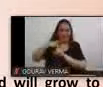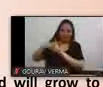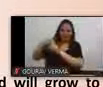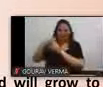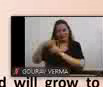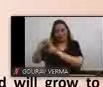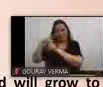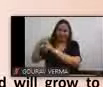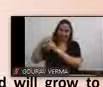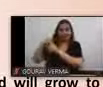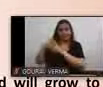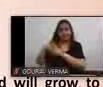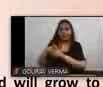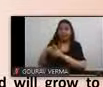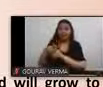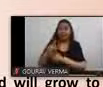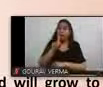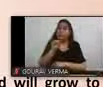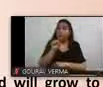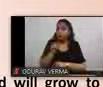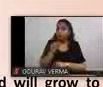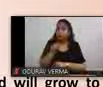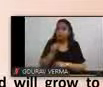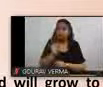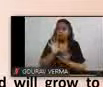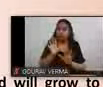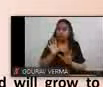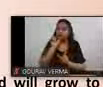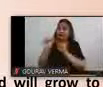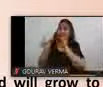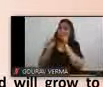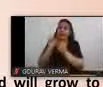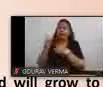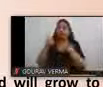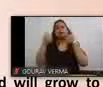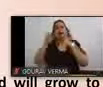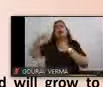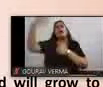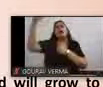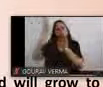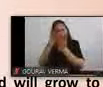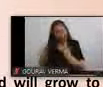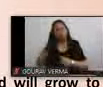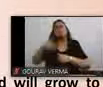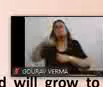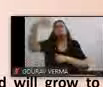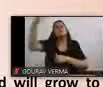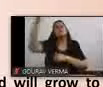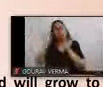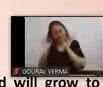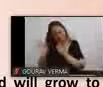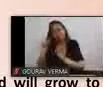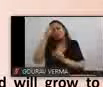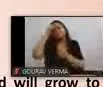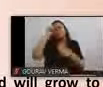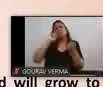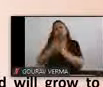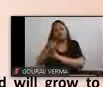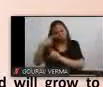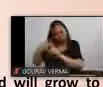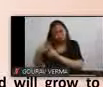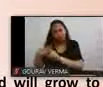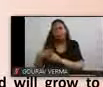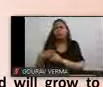बहुत खतरनाक फ्रेज है, सब ठीक हो जाएगा. बिकॉज पेरेंट्स सोचते हैं कि ठीक है, हमने इतनी